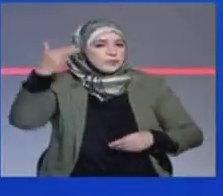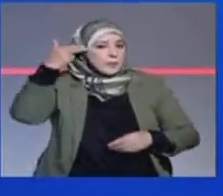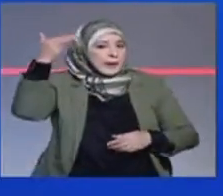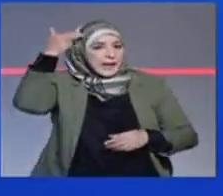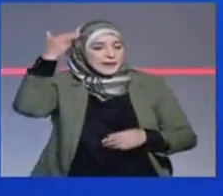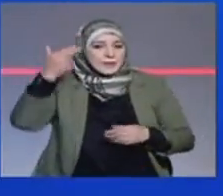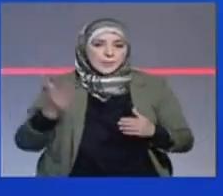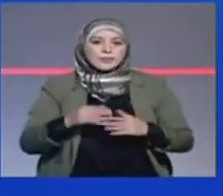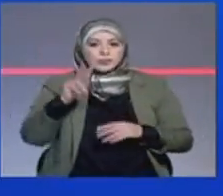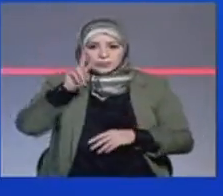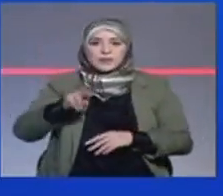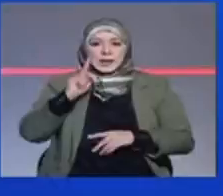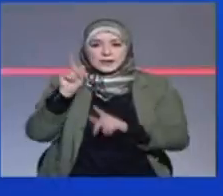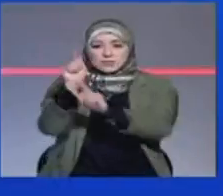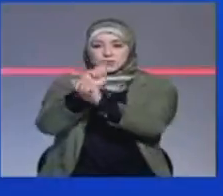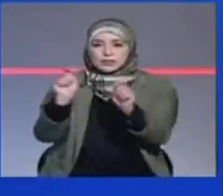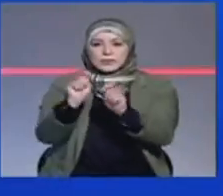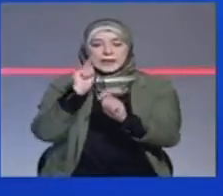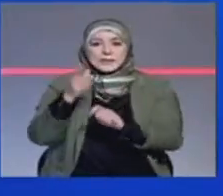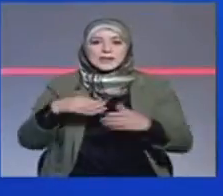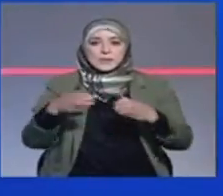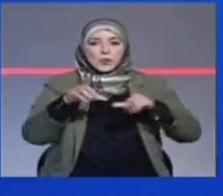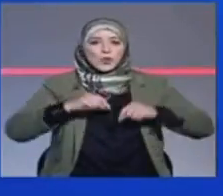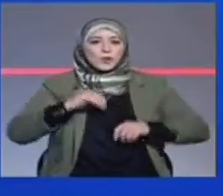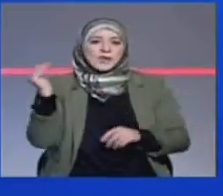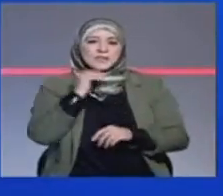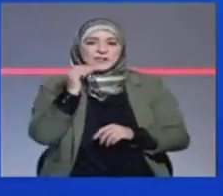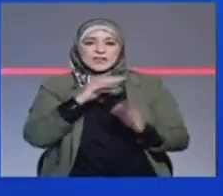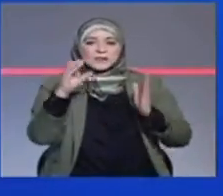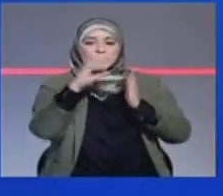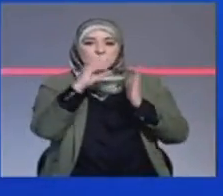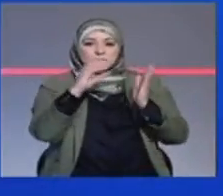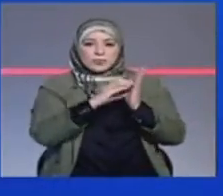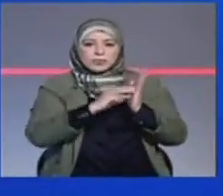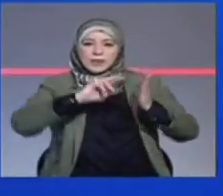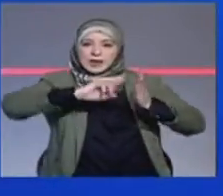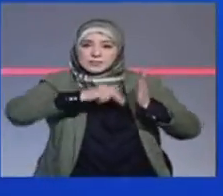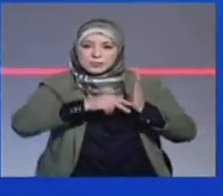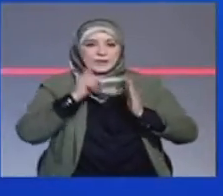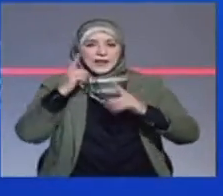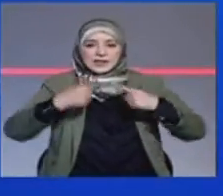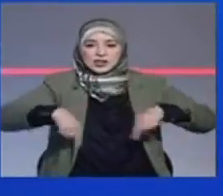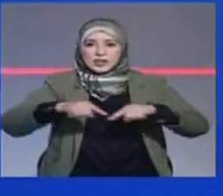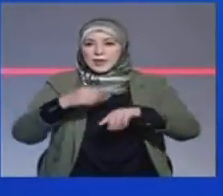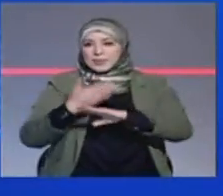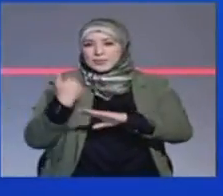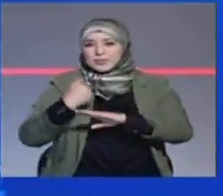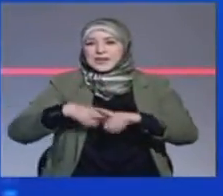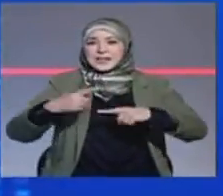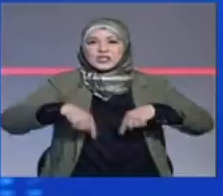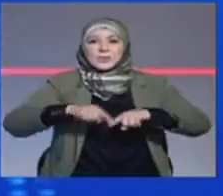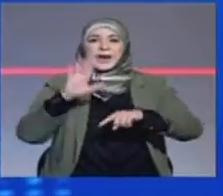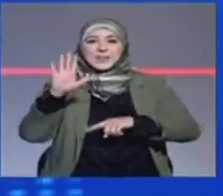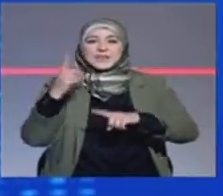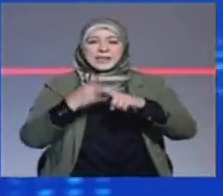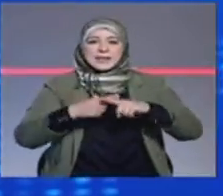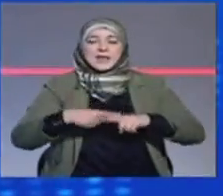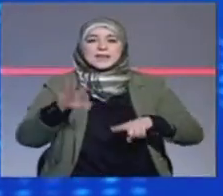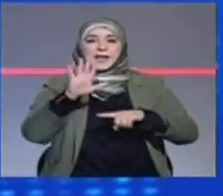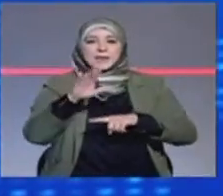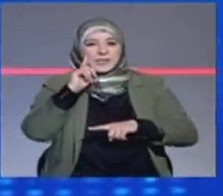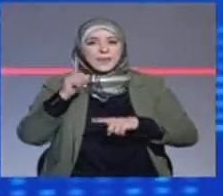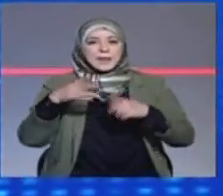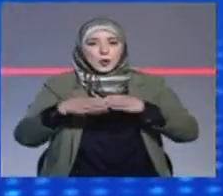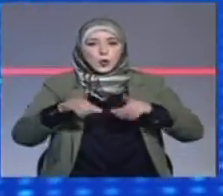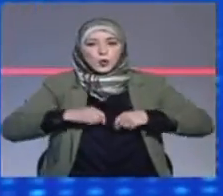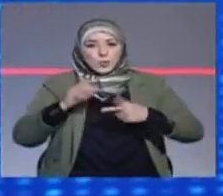بالقصبة، أكد التزام الحكومة بالتسريع في تنفيذ بنود الاتفاق الحاصل إثر اجتماع جلسة 5+5 بين الحكومة واتحاد